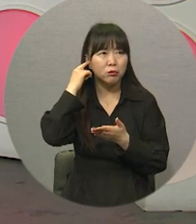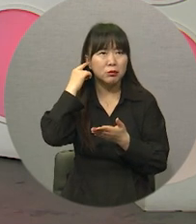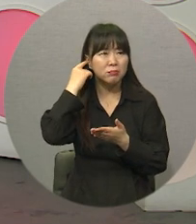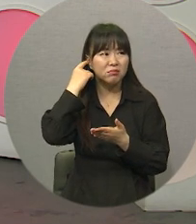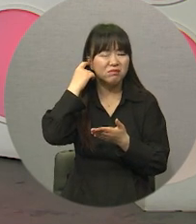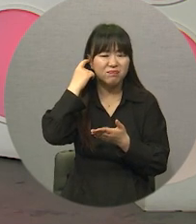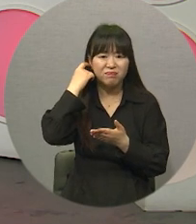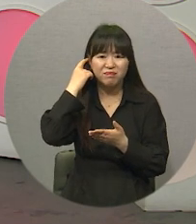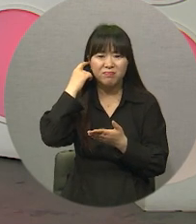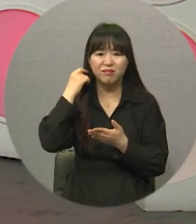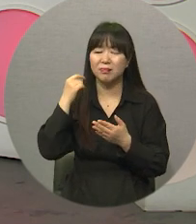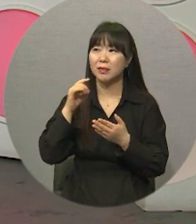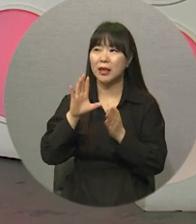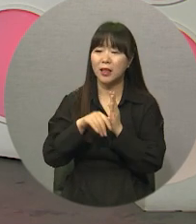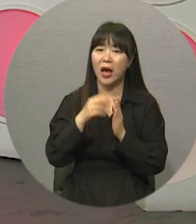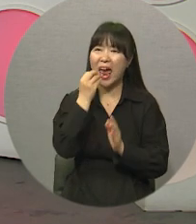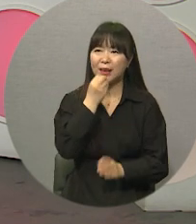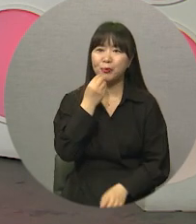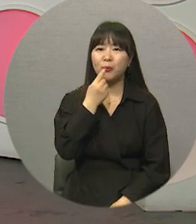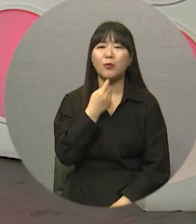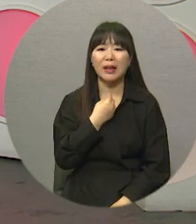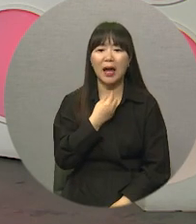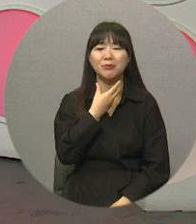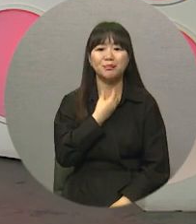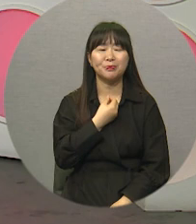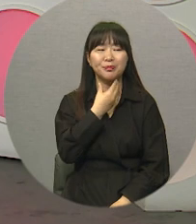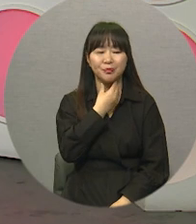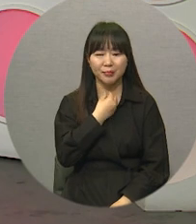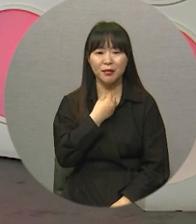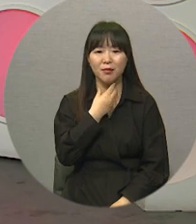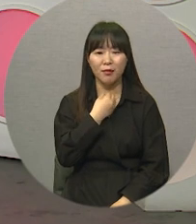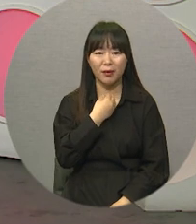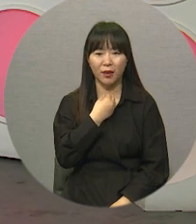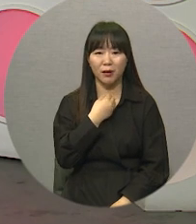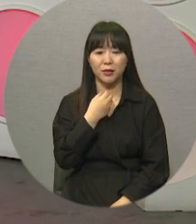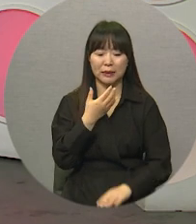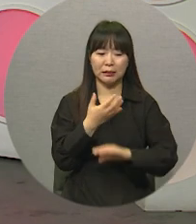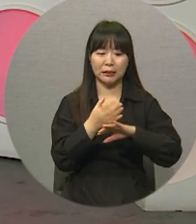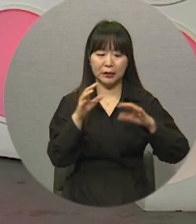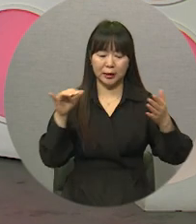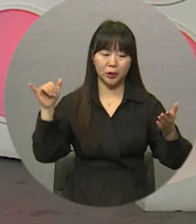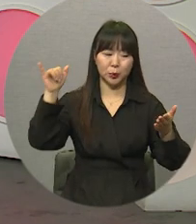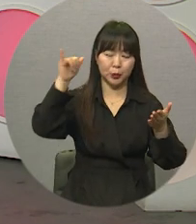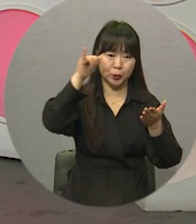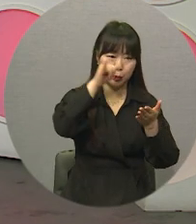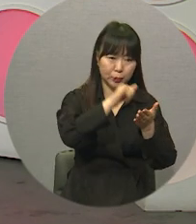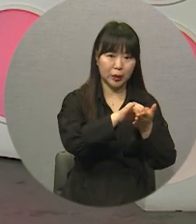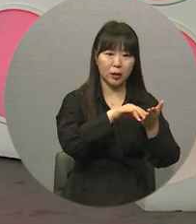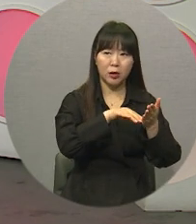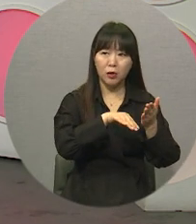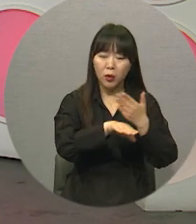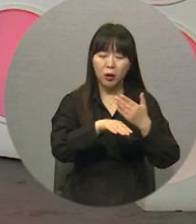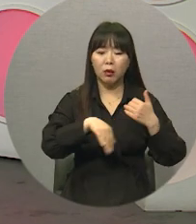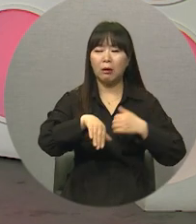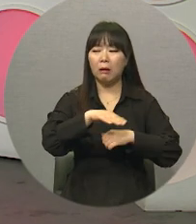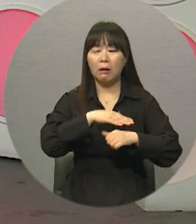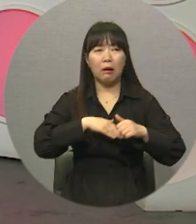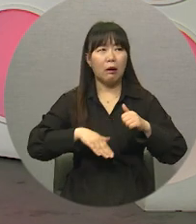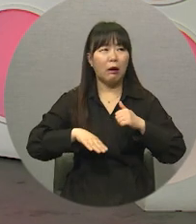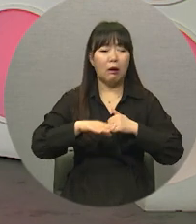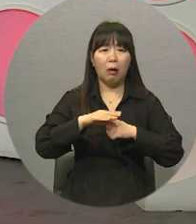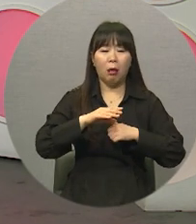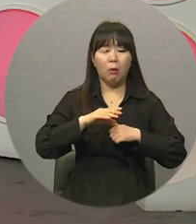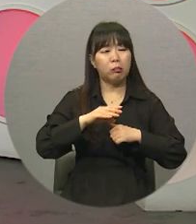먹먹할 때도 입안에 넣고 침을 삼켰고 외국에 도착해 물갈이